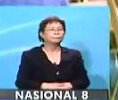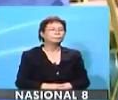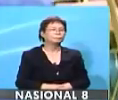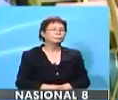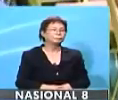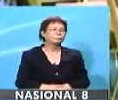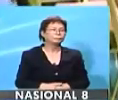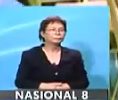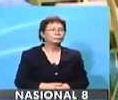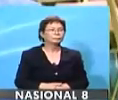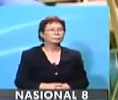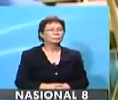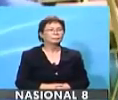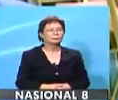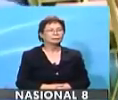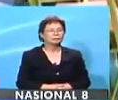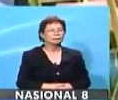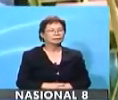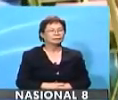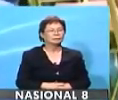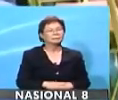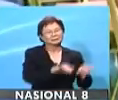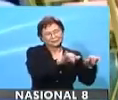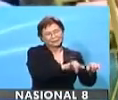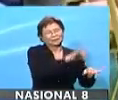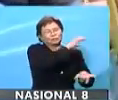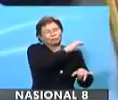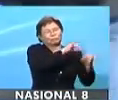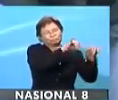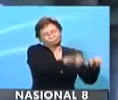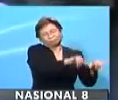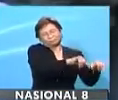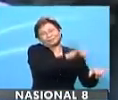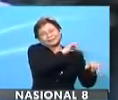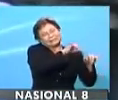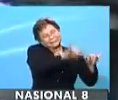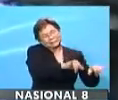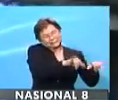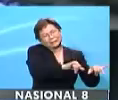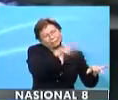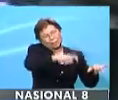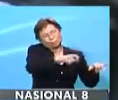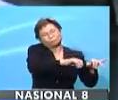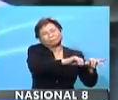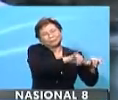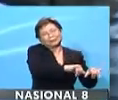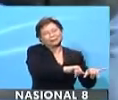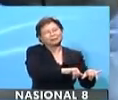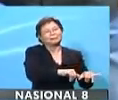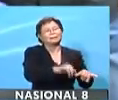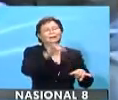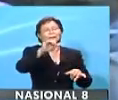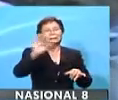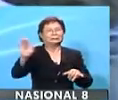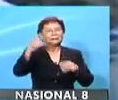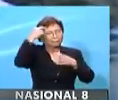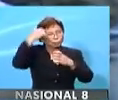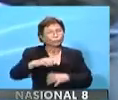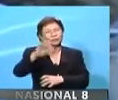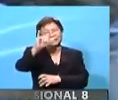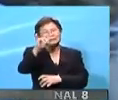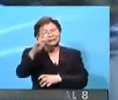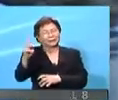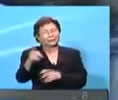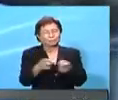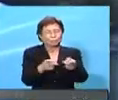coach ini bukan keputusan saya. Dia keputusan jawatankuasa pertandingan dan jawatankuasa pengurusan. Mungkin akan